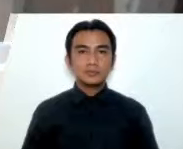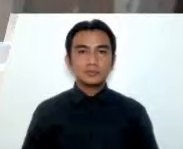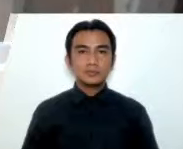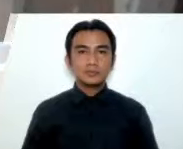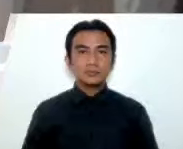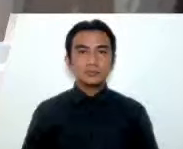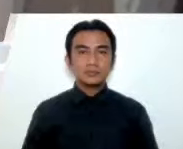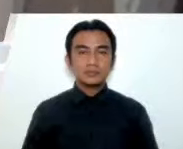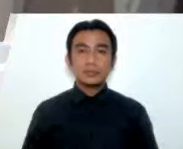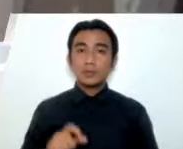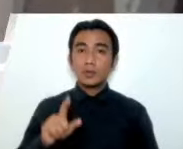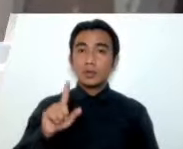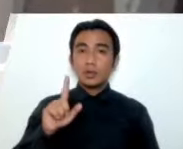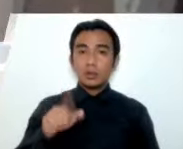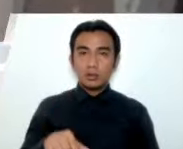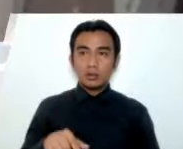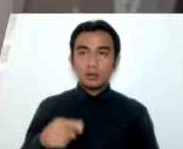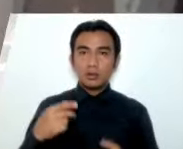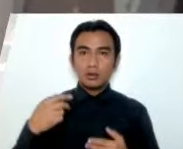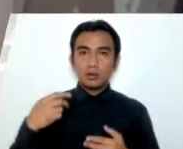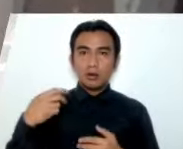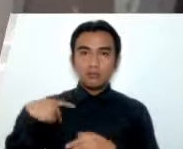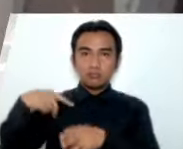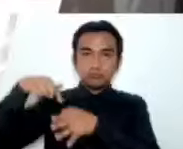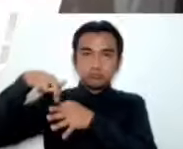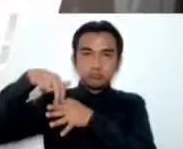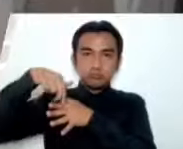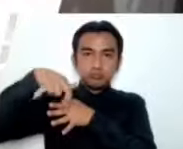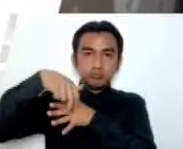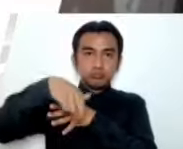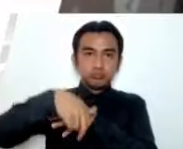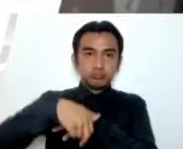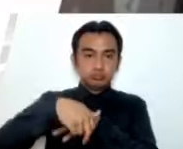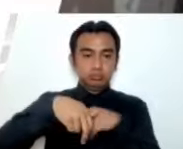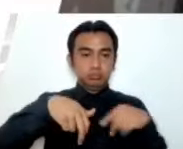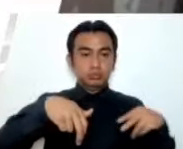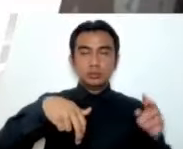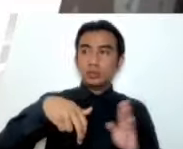Maya-maya pa, may bumabas hagdan at binati ng lalaki.